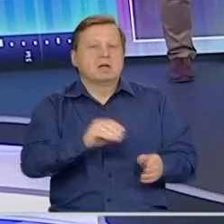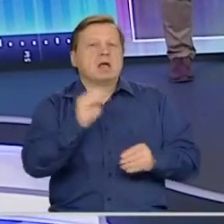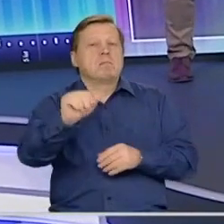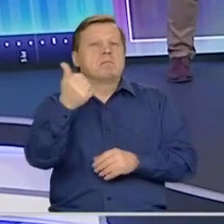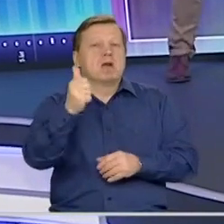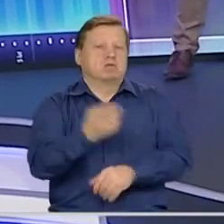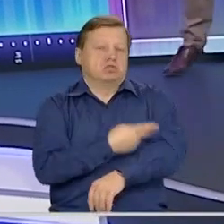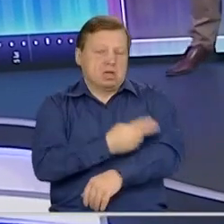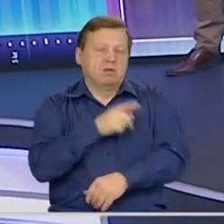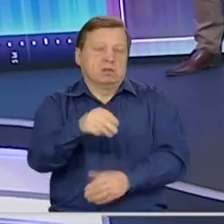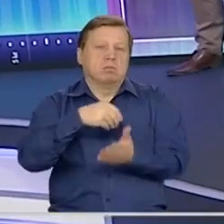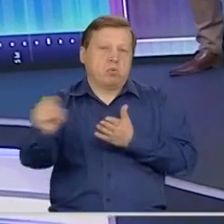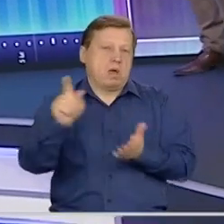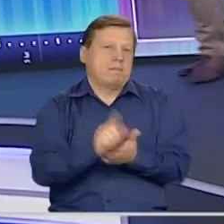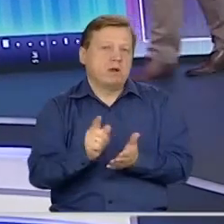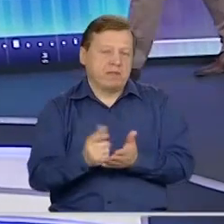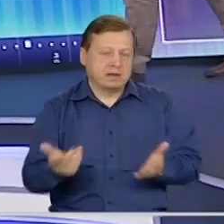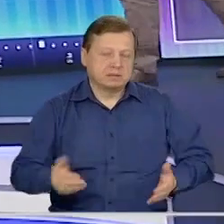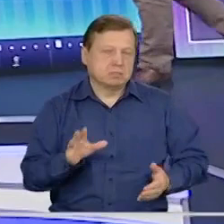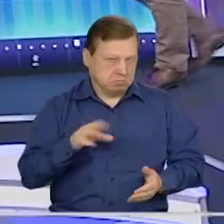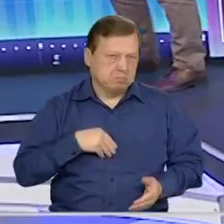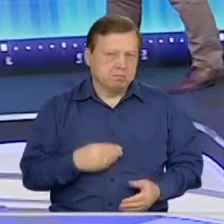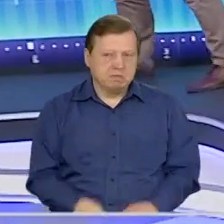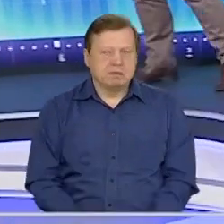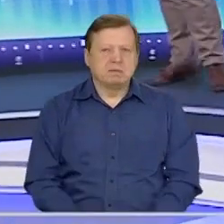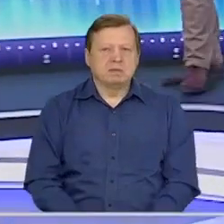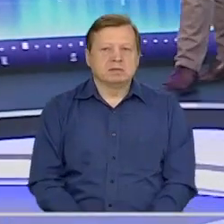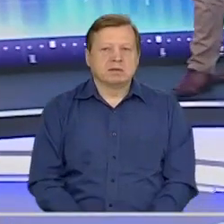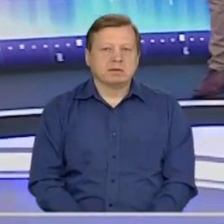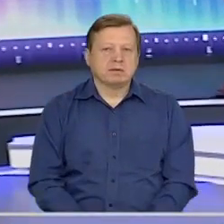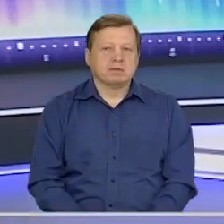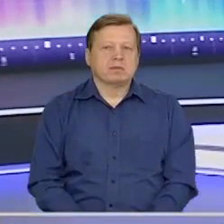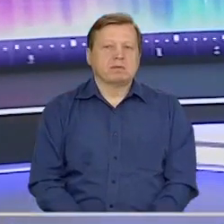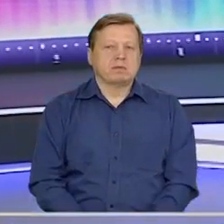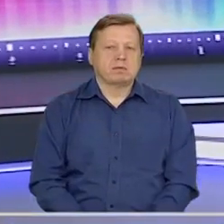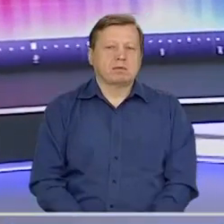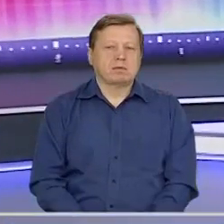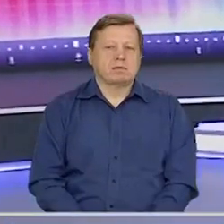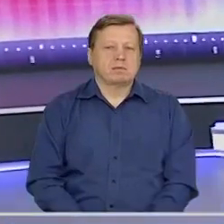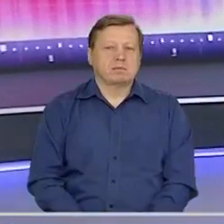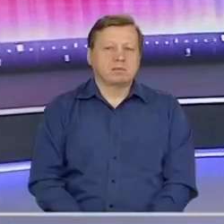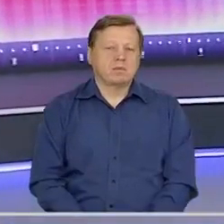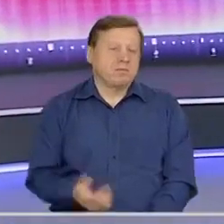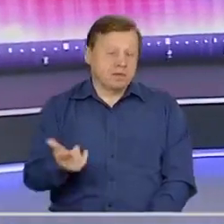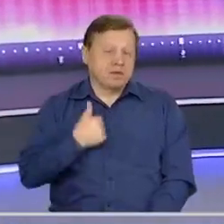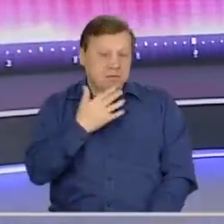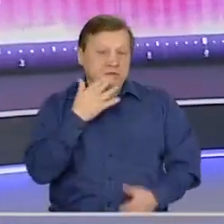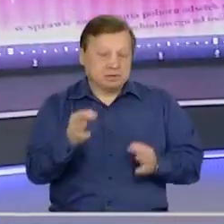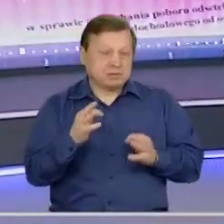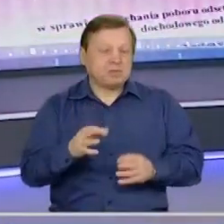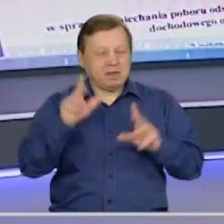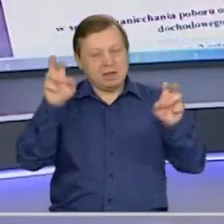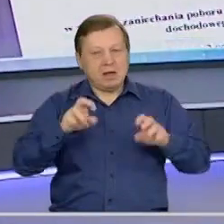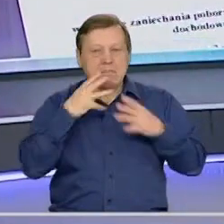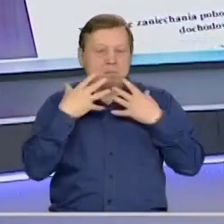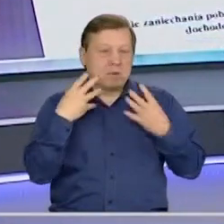1 czerwca dopiero płaci podatek. I teraz ja sobie wyobrażam, że Państwo w ogóle teraz, jak mówię o tym prezencie od urzędników, to mi